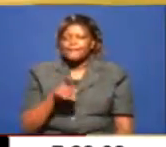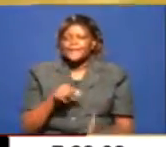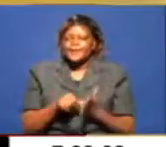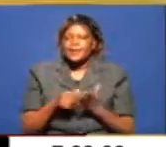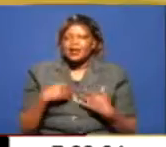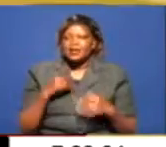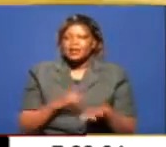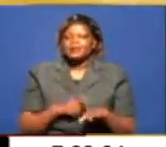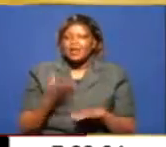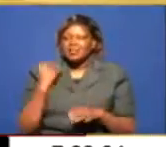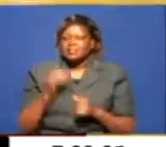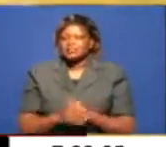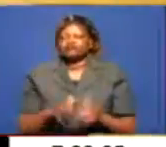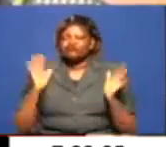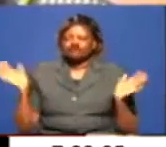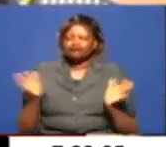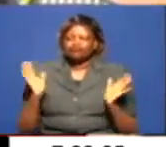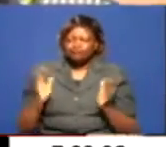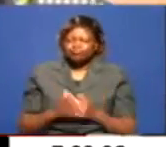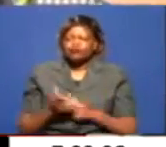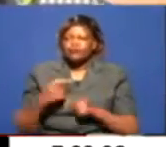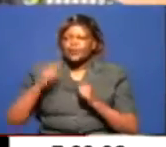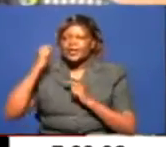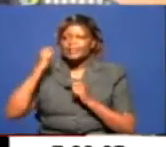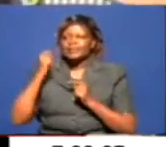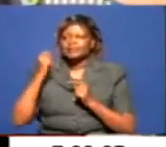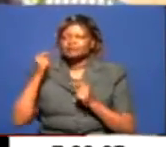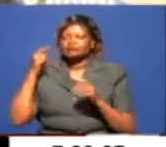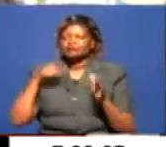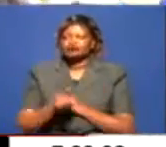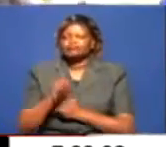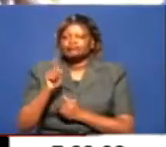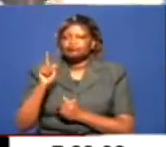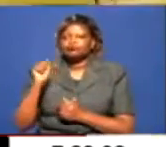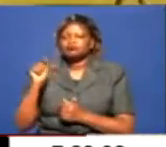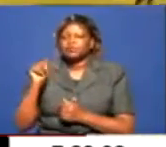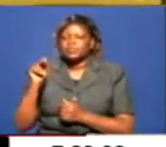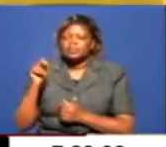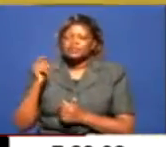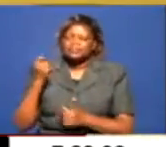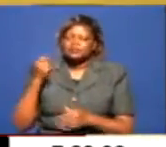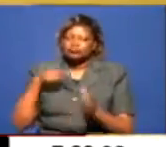ya aliyekuwa mshambulizi wa kimataifa wa Kenya Edwin Lavatsa kuifungia Talanta bao la kwanza kwa dakika ya 16.